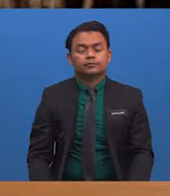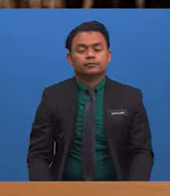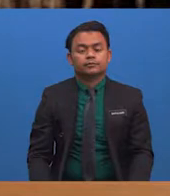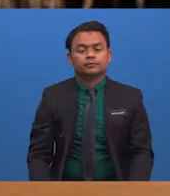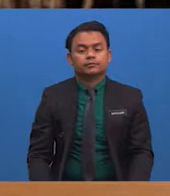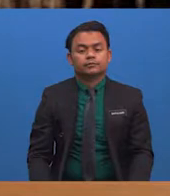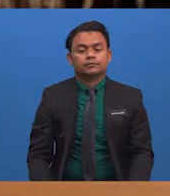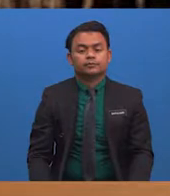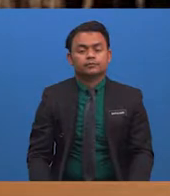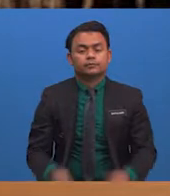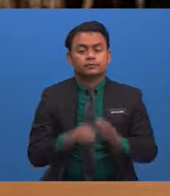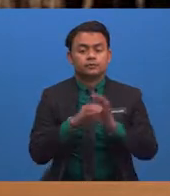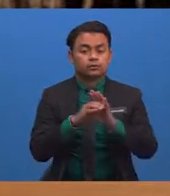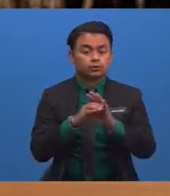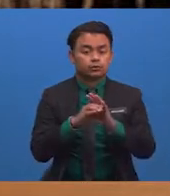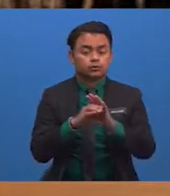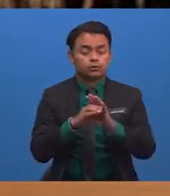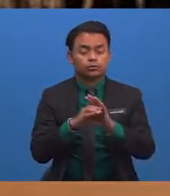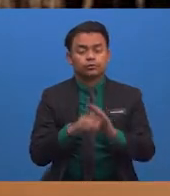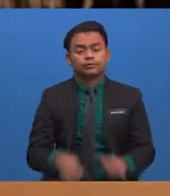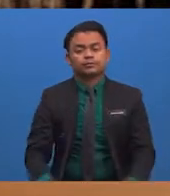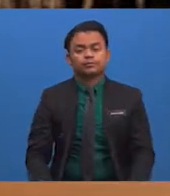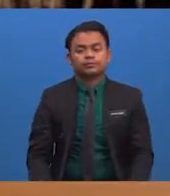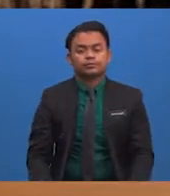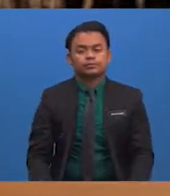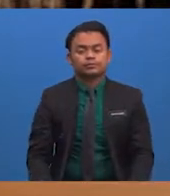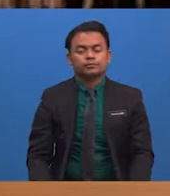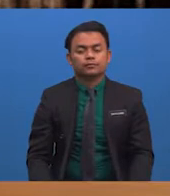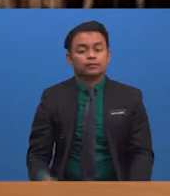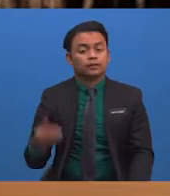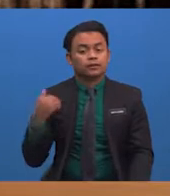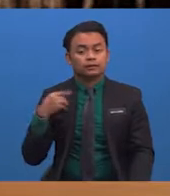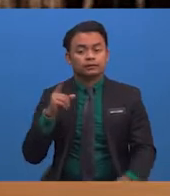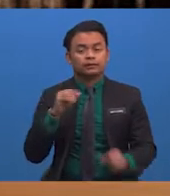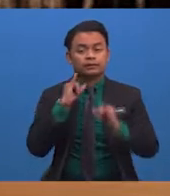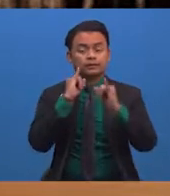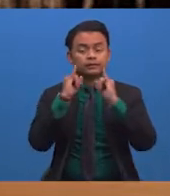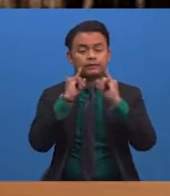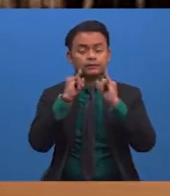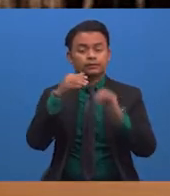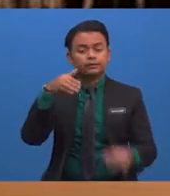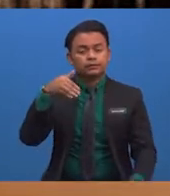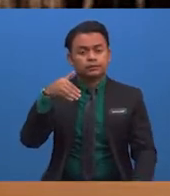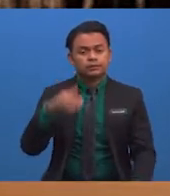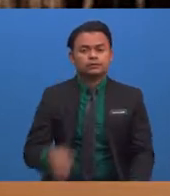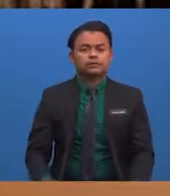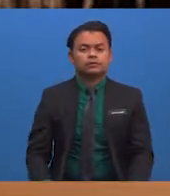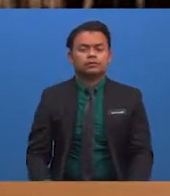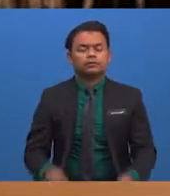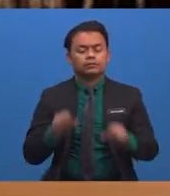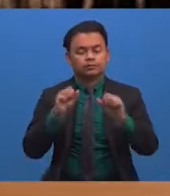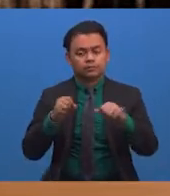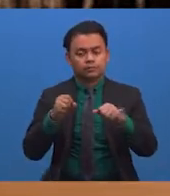Contohnya, Imam Asy-Syafi'i terpaksa menghadapi temuduga terlebih dahulu sebelum dibenarkan